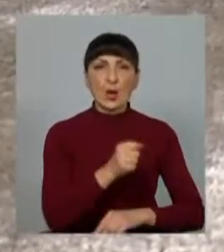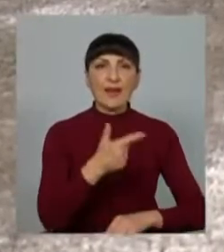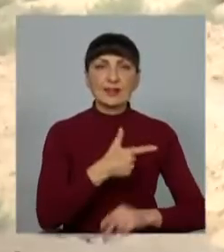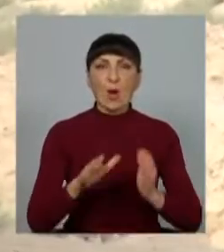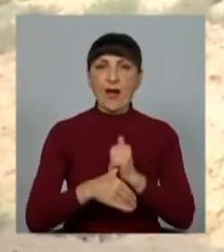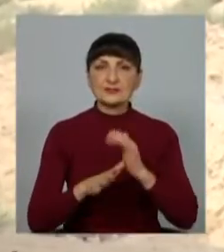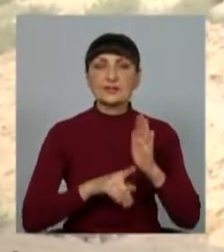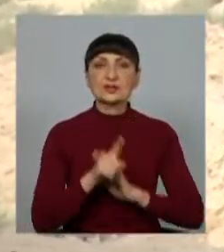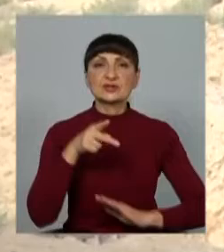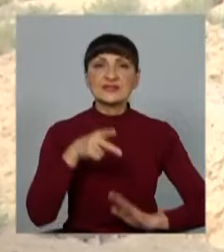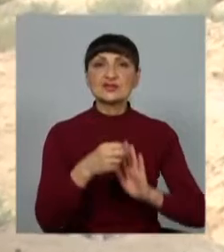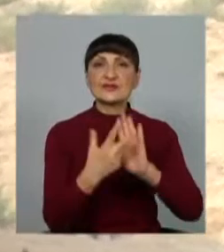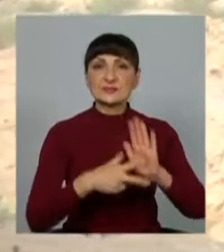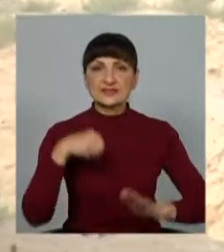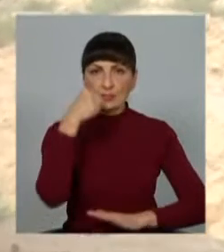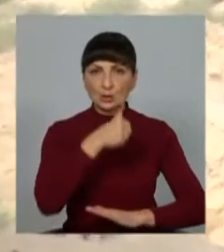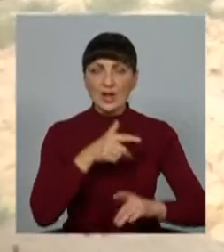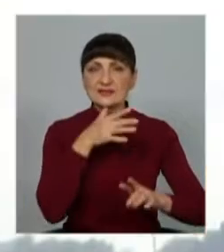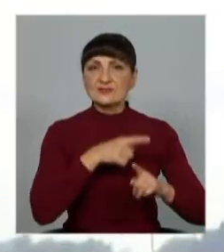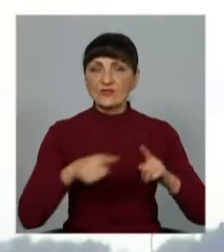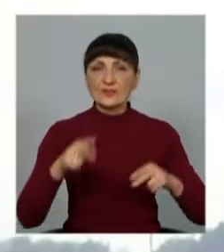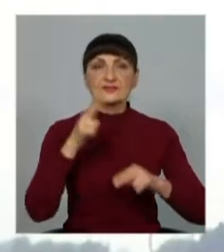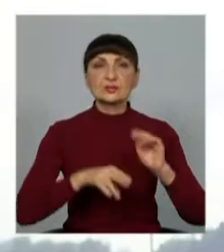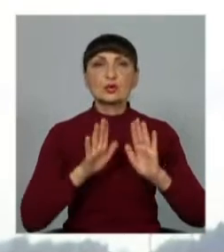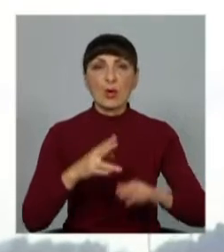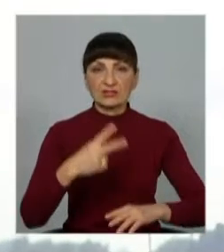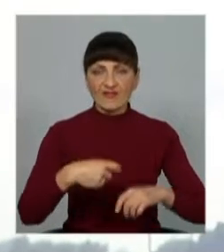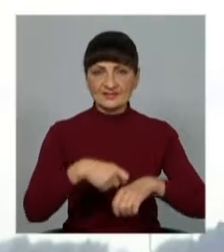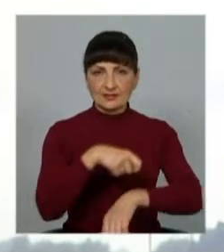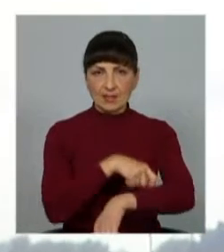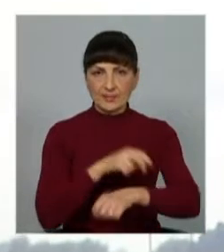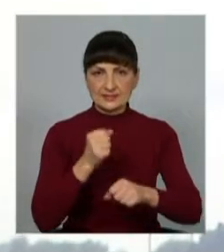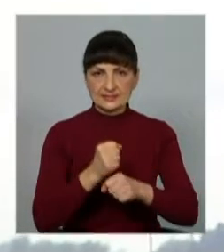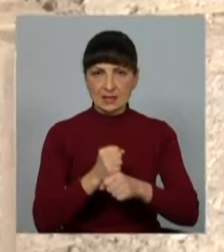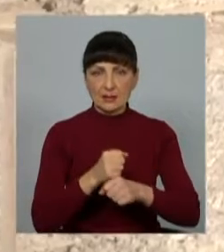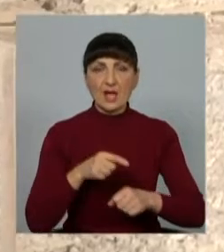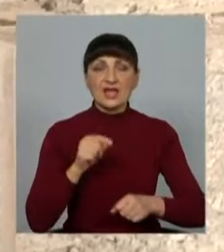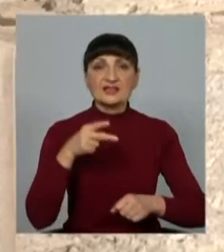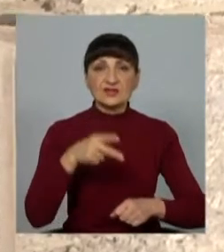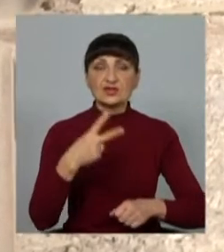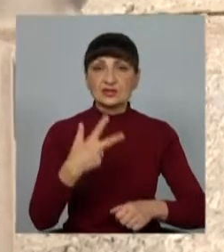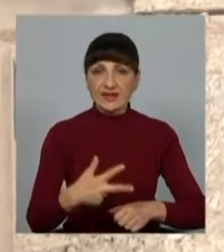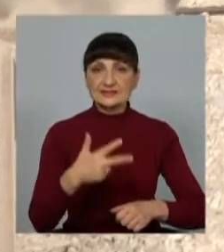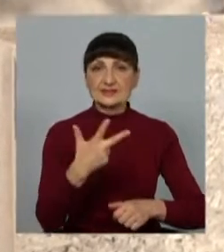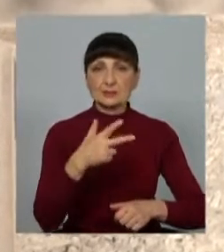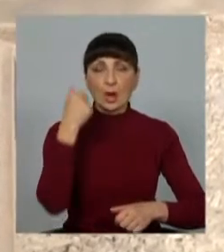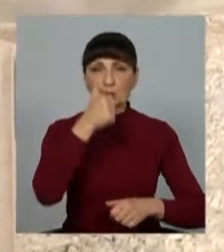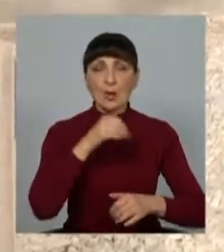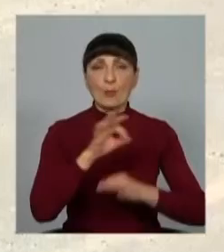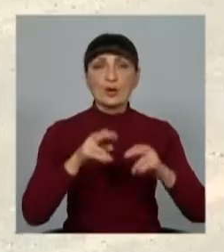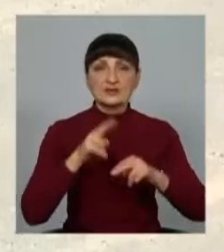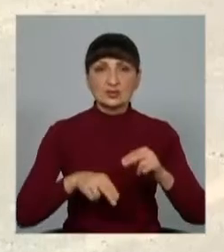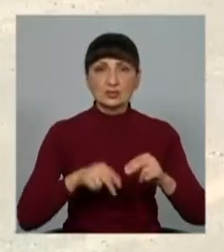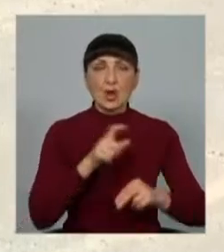была начата в 2018 году. За это время завершено всего 20 километров дороги. И то, что в 2023 году проект будет